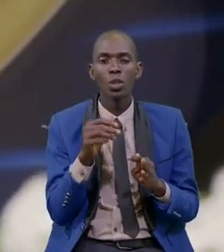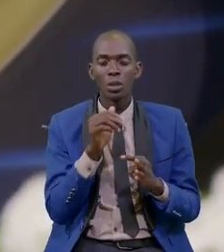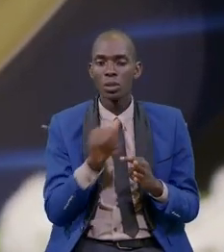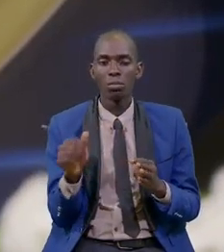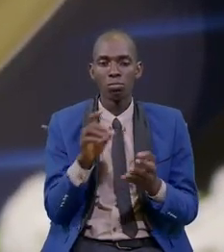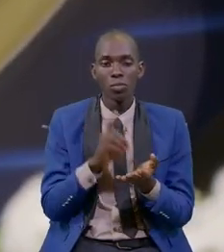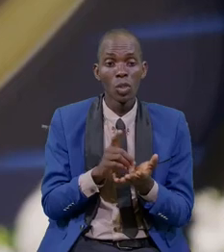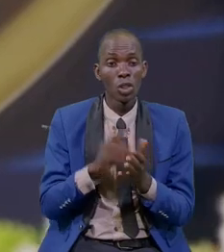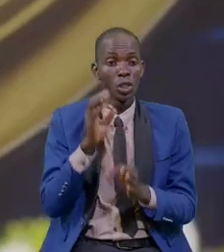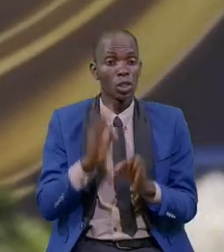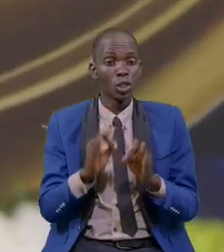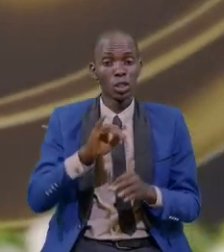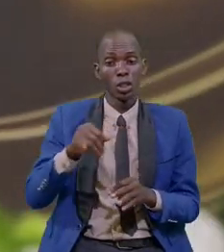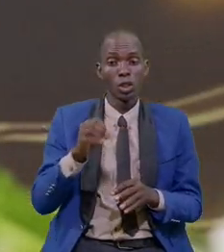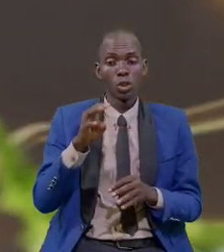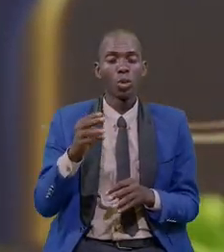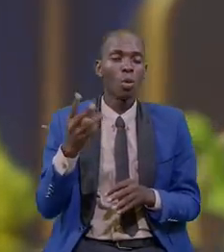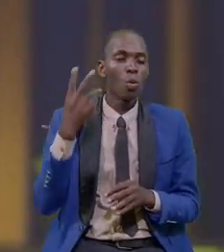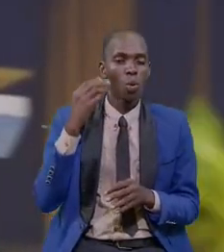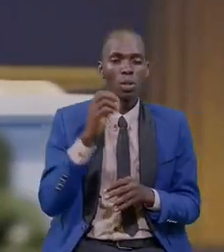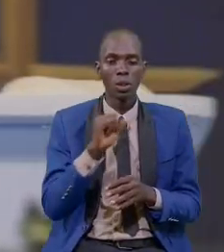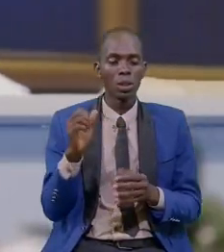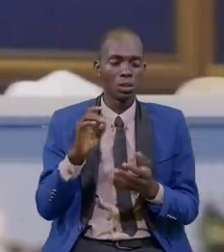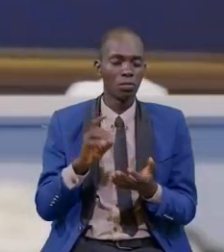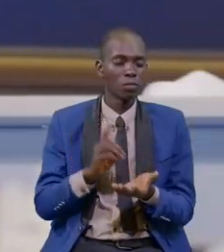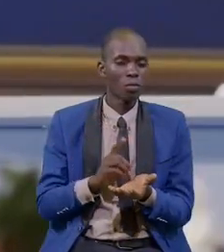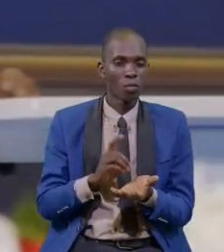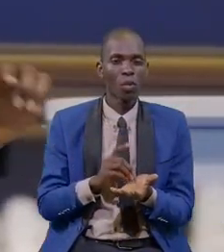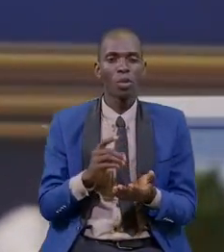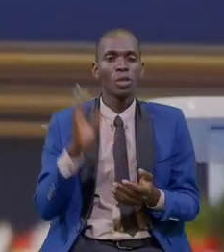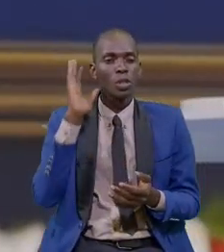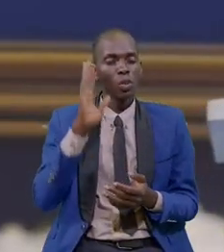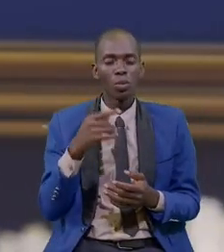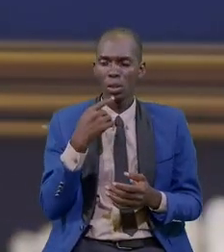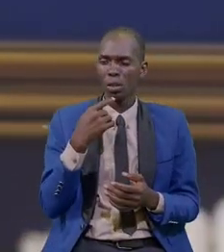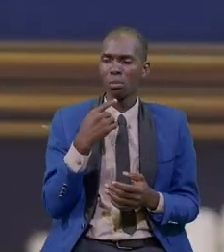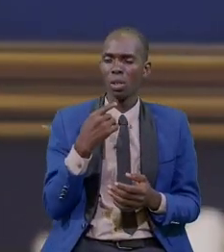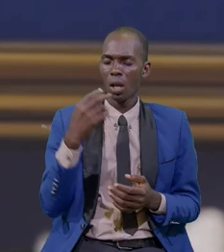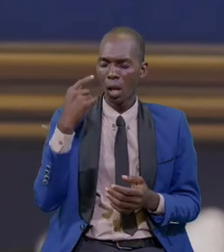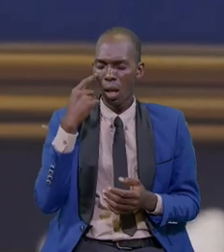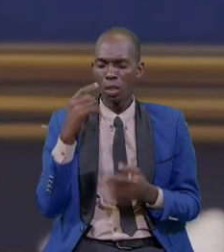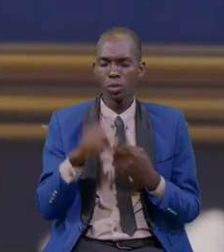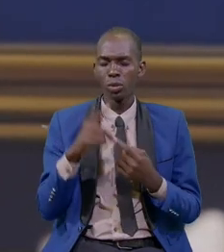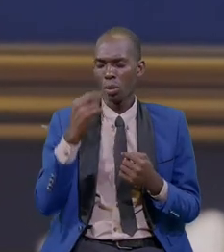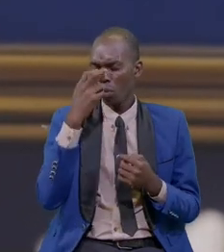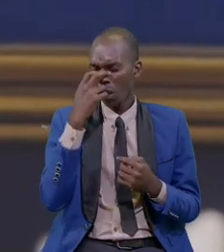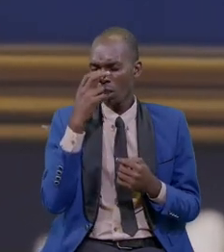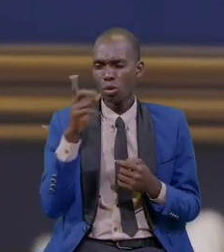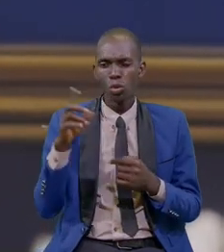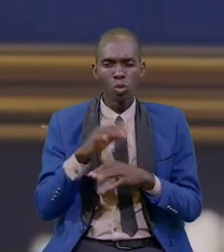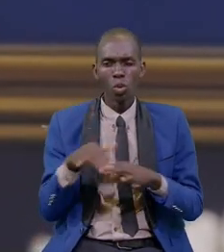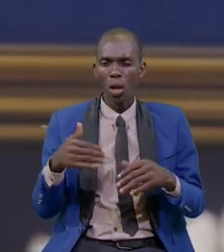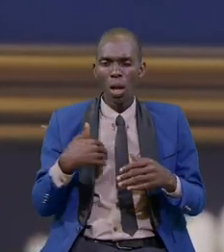un médecin, il aurait dit, je suis un œil de l'aveugle. Tu n'as pas l'argent pour traiter ton